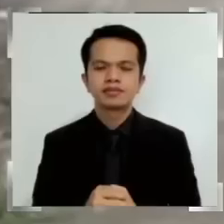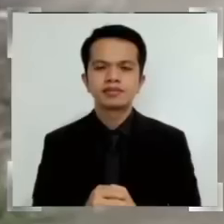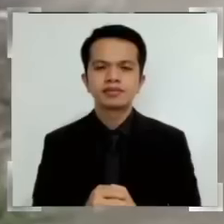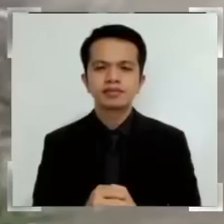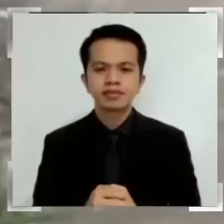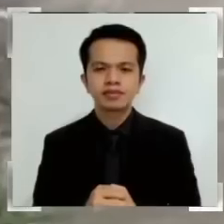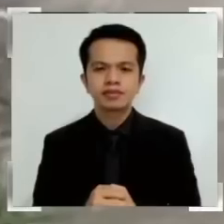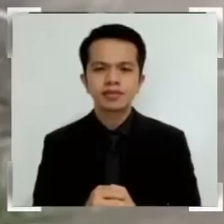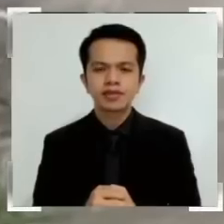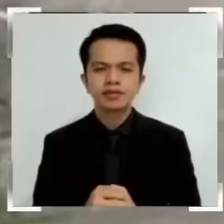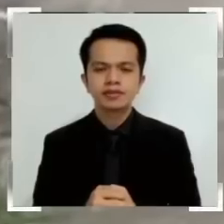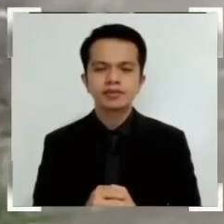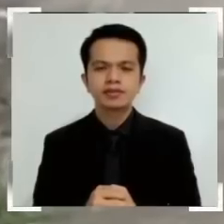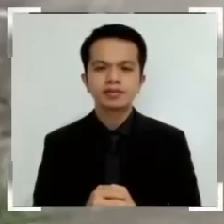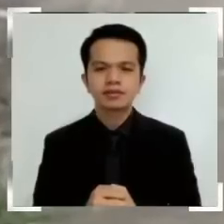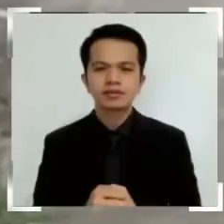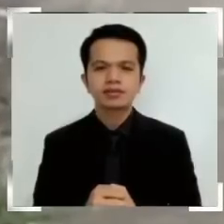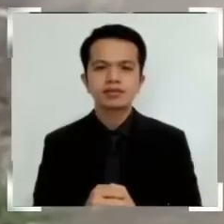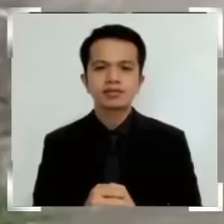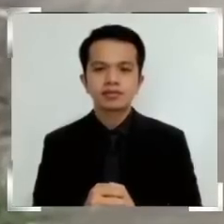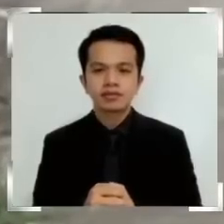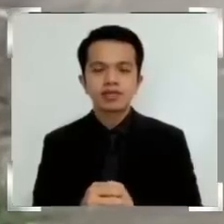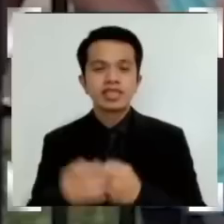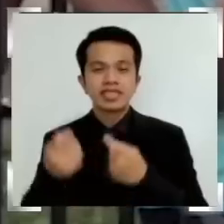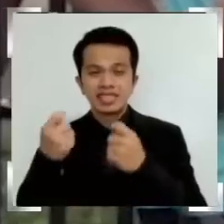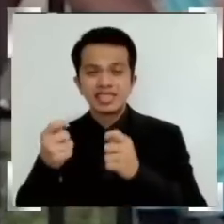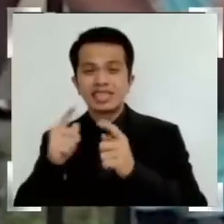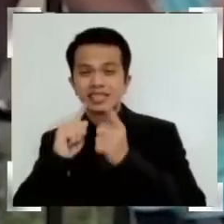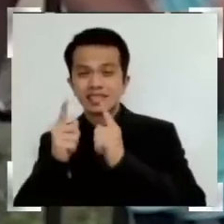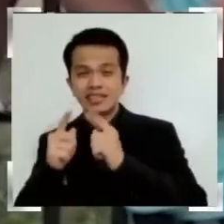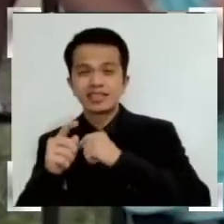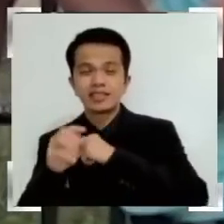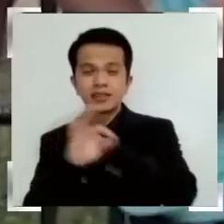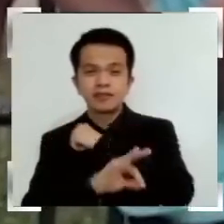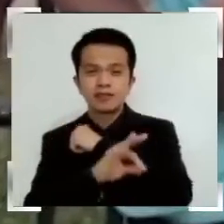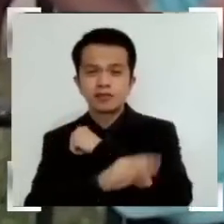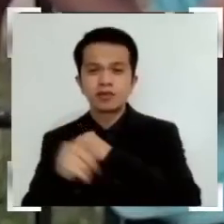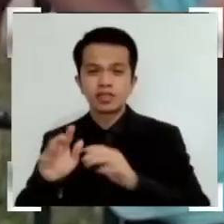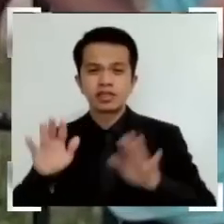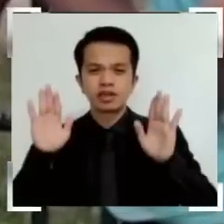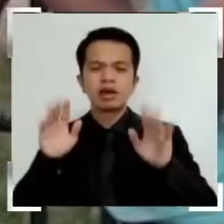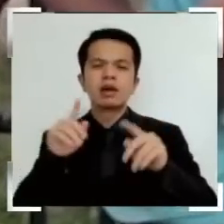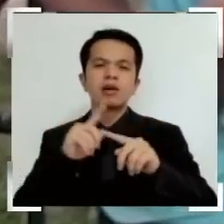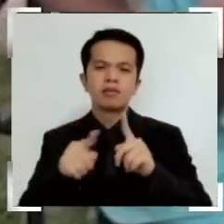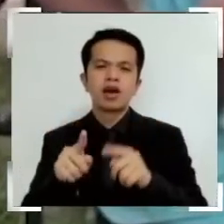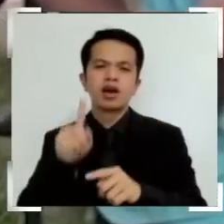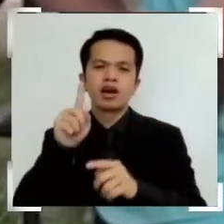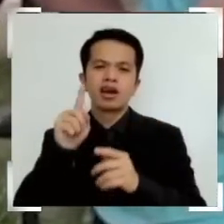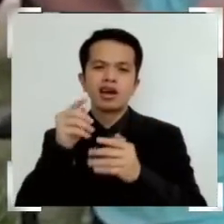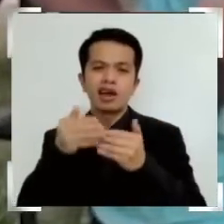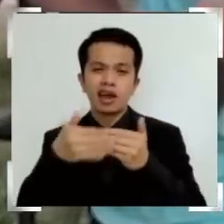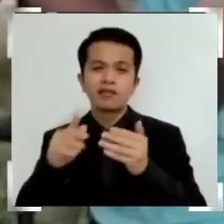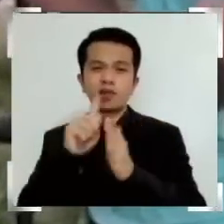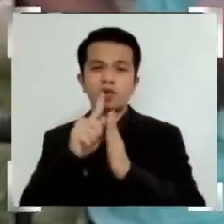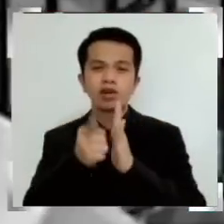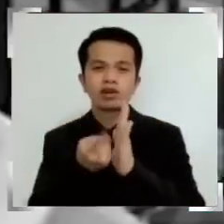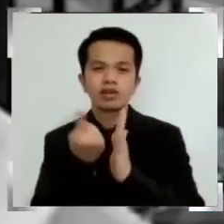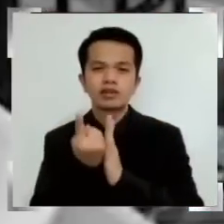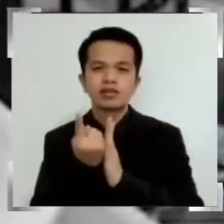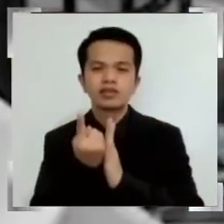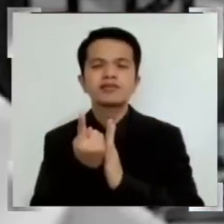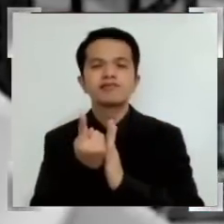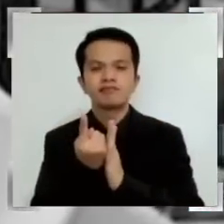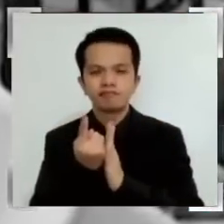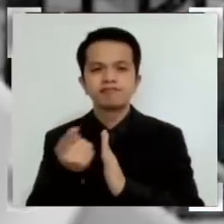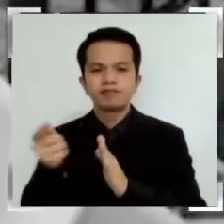tiyo din. Tinangka ng mga otoridad na kausapin ang dayuhan na subuko. Pero inabot ng isang oras bago sila nakapasok sa bahay at na-aresto ang